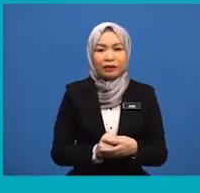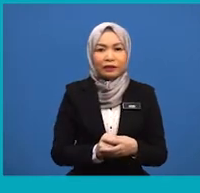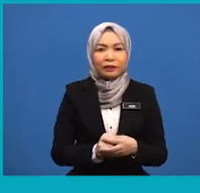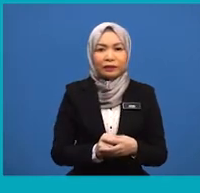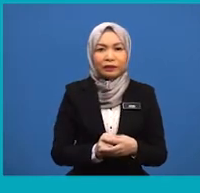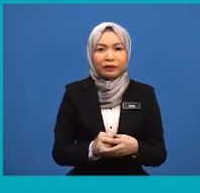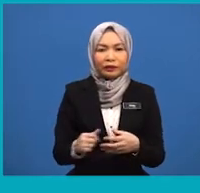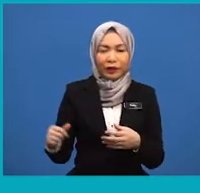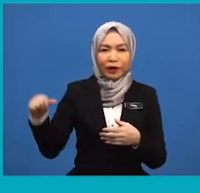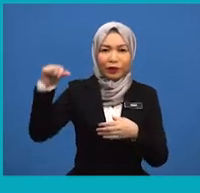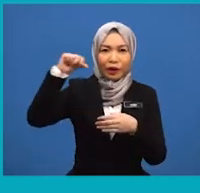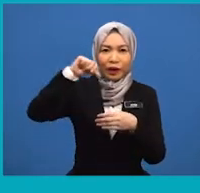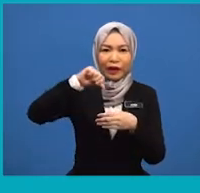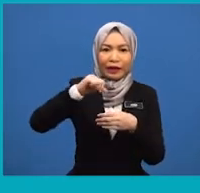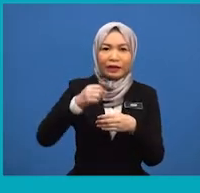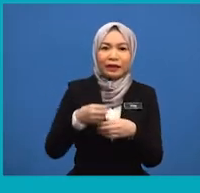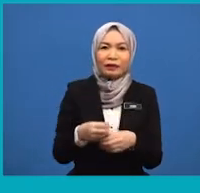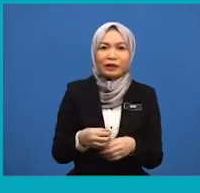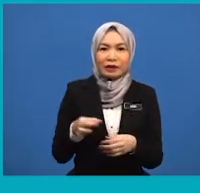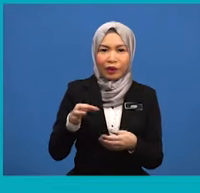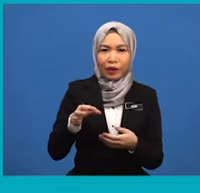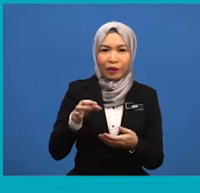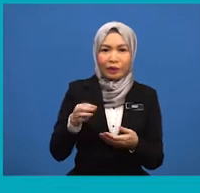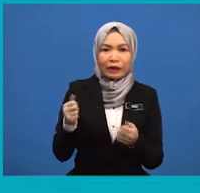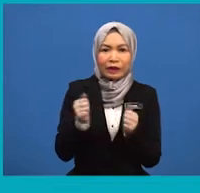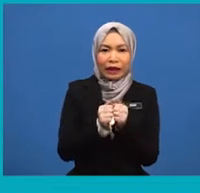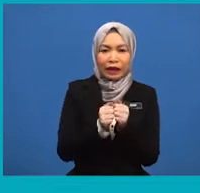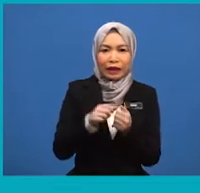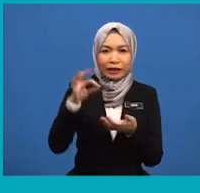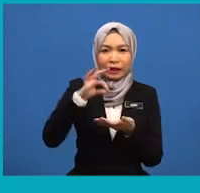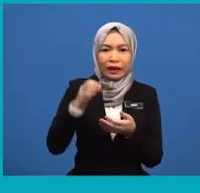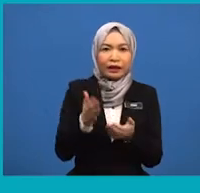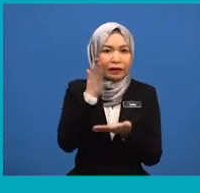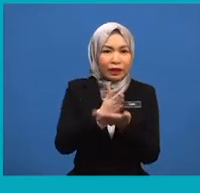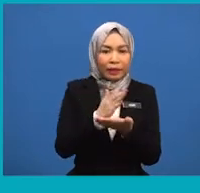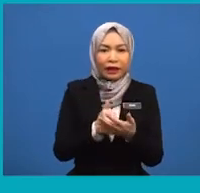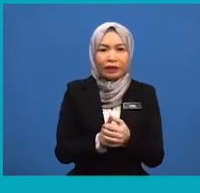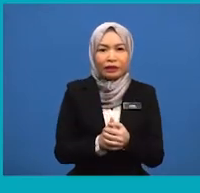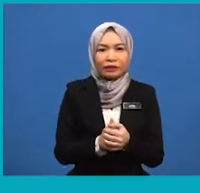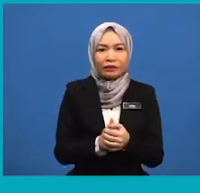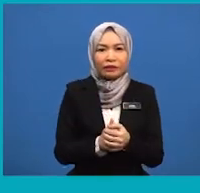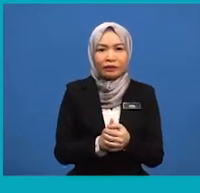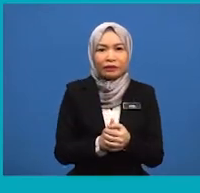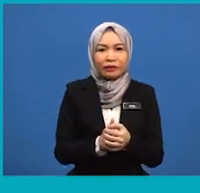Tuang air ke dalam cawan bersama uncang teh. Tamat.